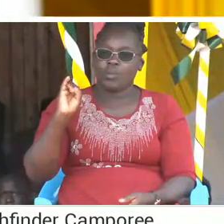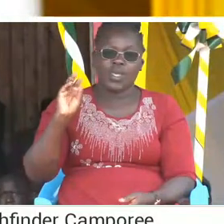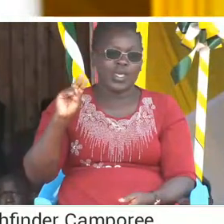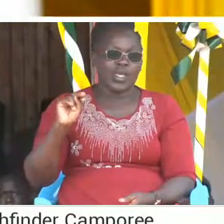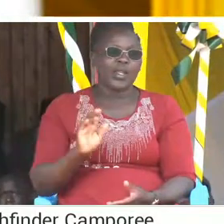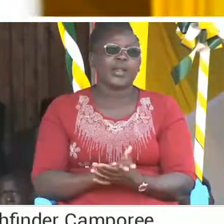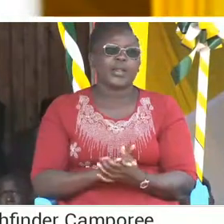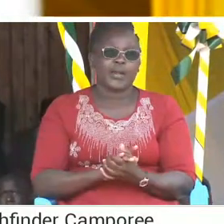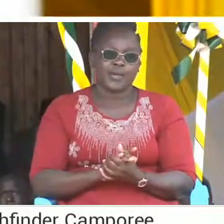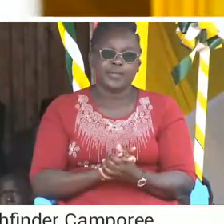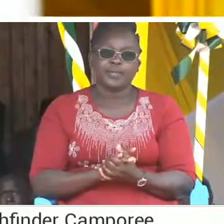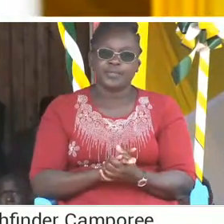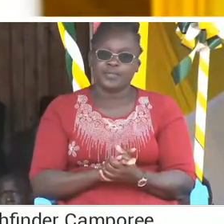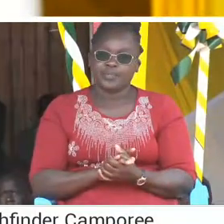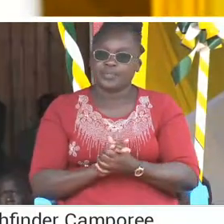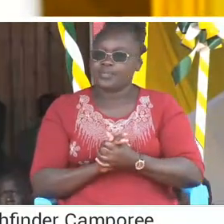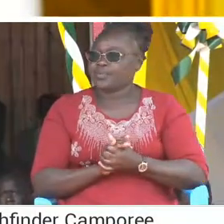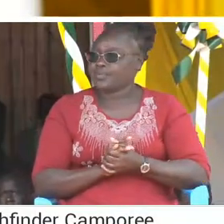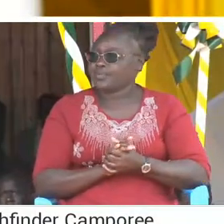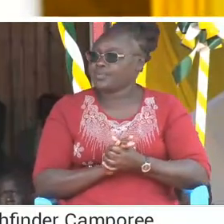hii.